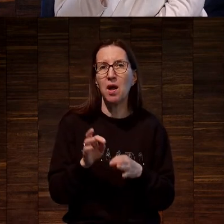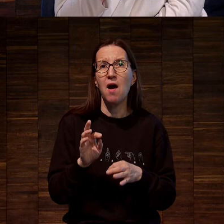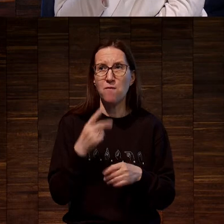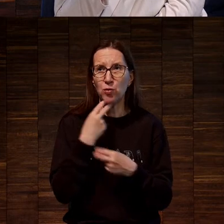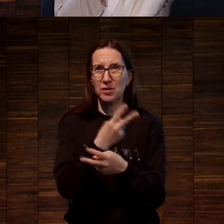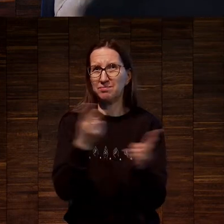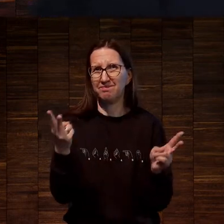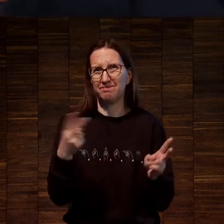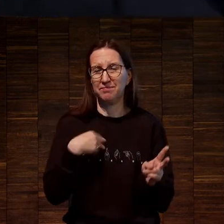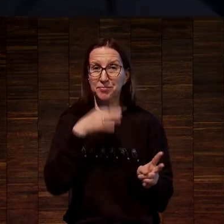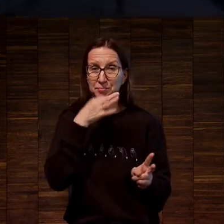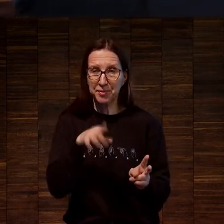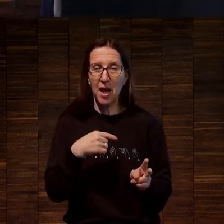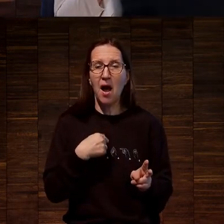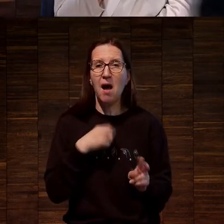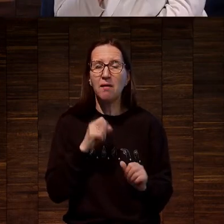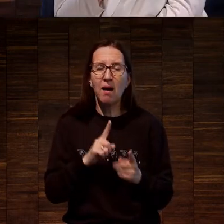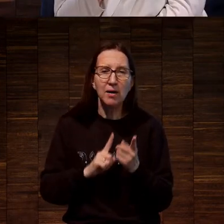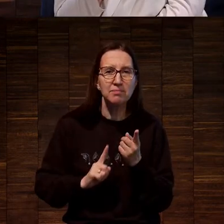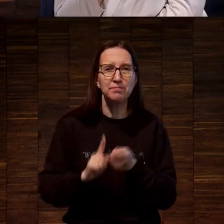устроен.